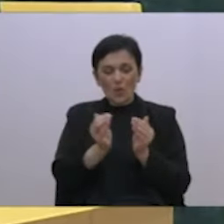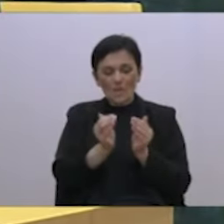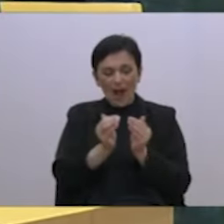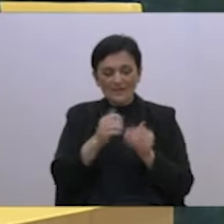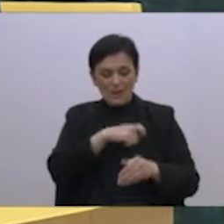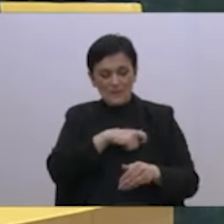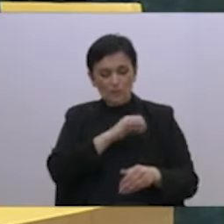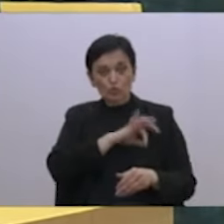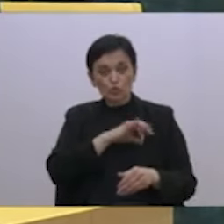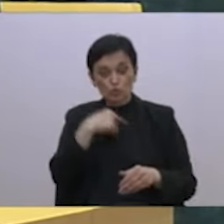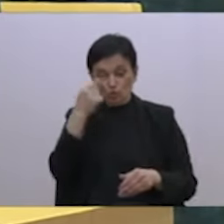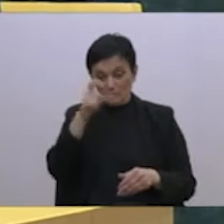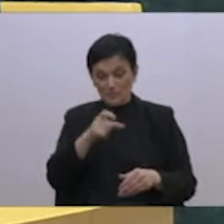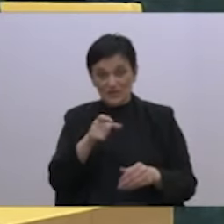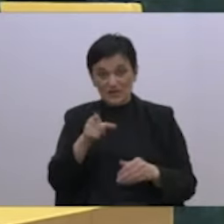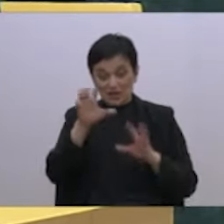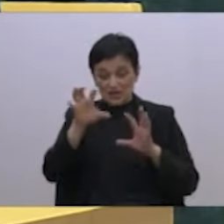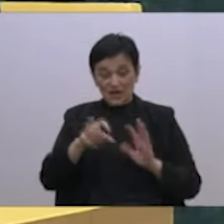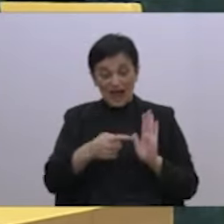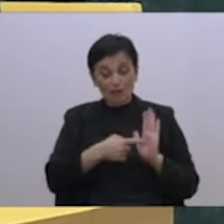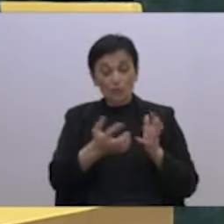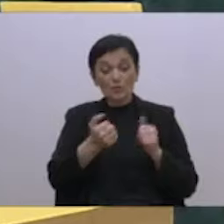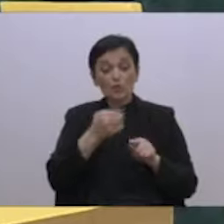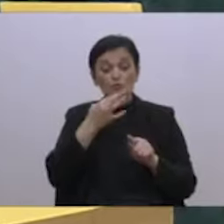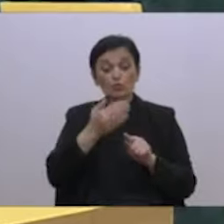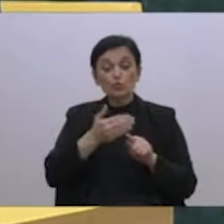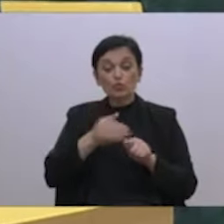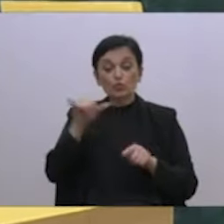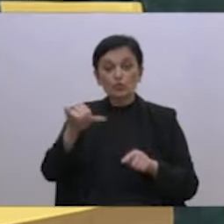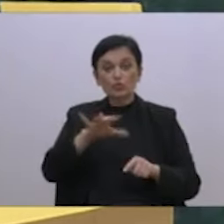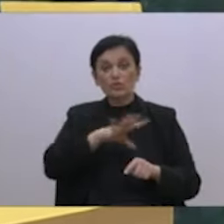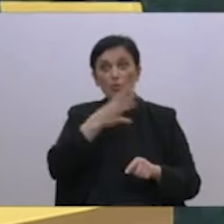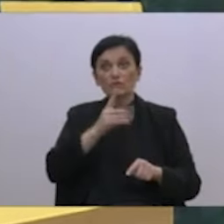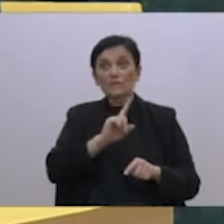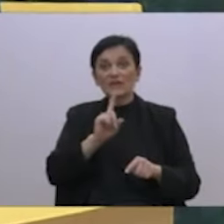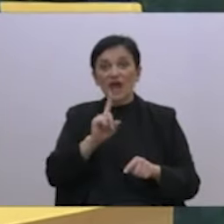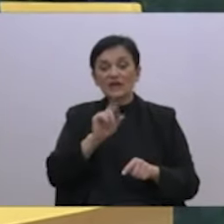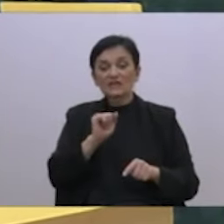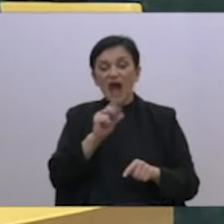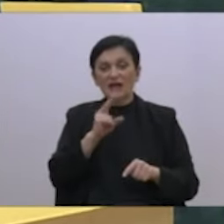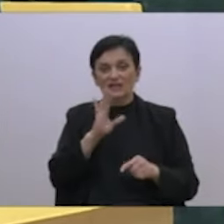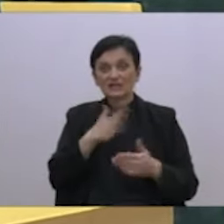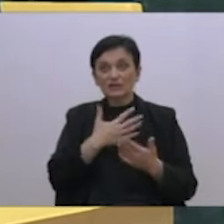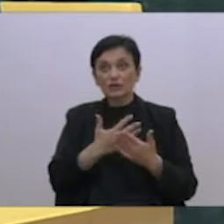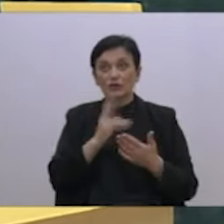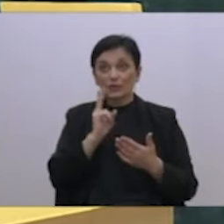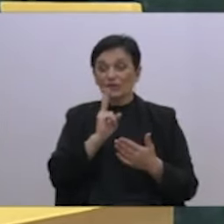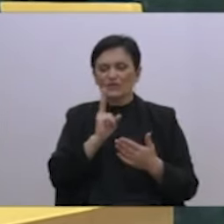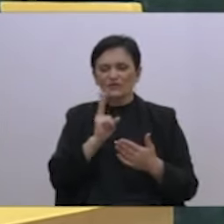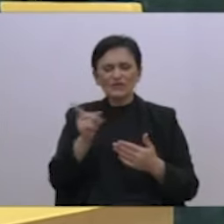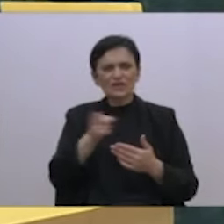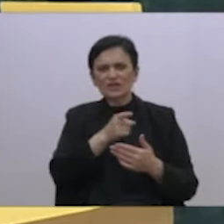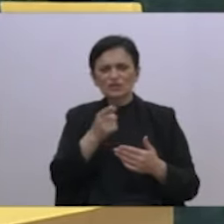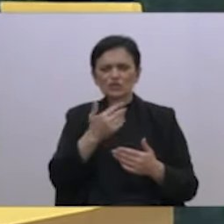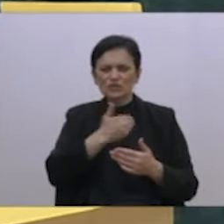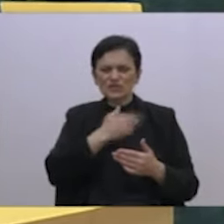ფირმას იურიდიულ პირს დღეს ამ კანონის მიღებამდე კონდეს რაღაც აქტივი, ვინც არ უნდა იყოს ბენ